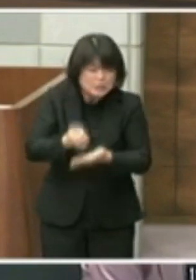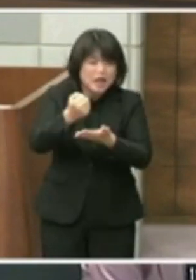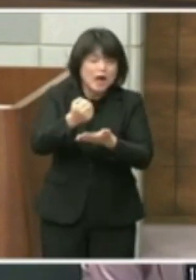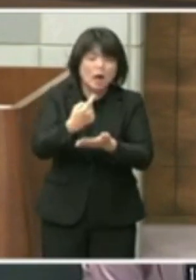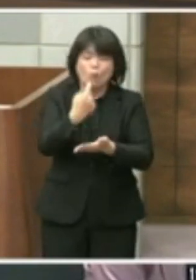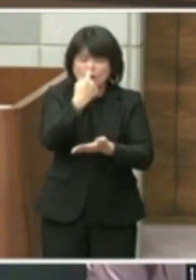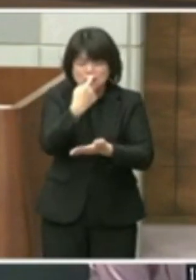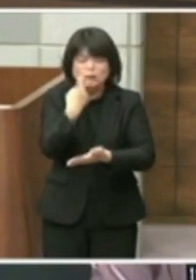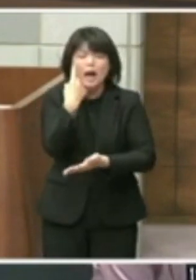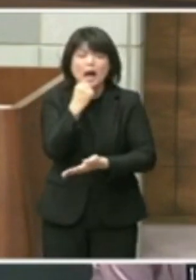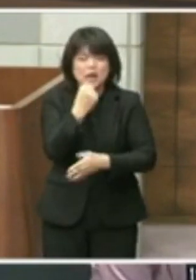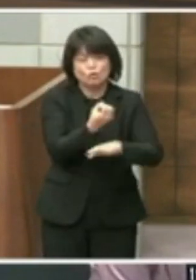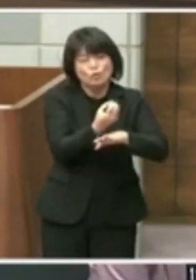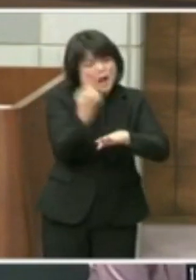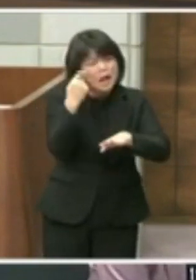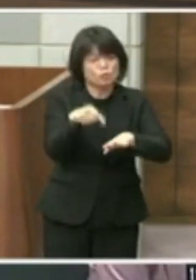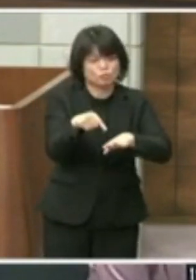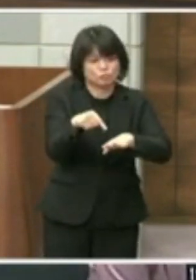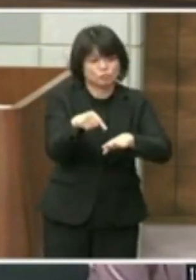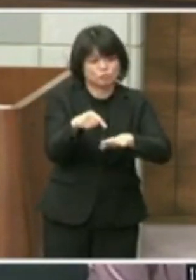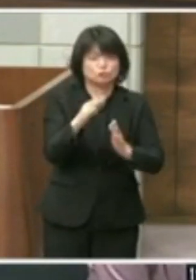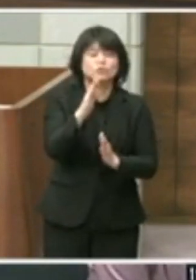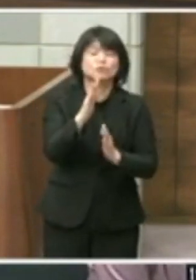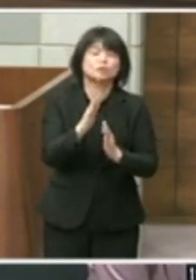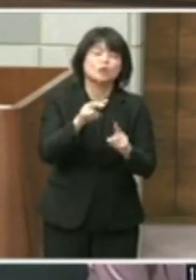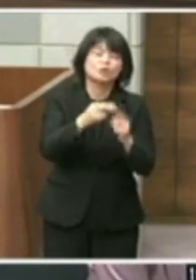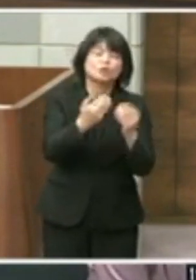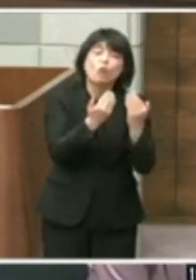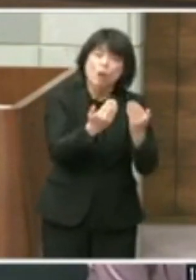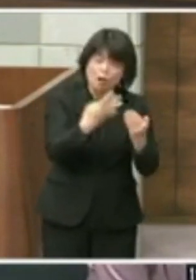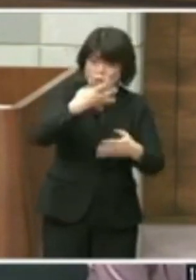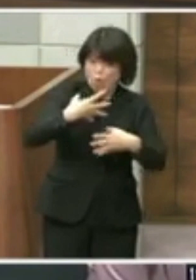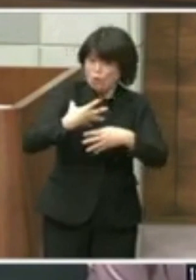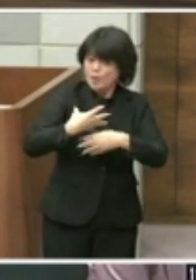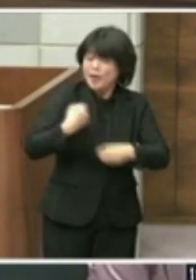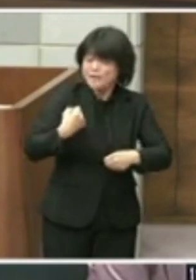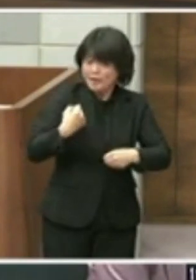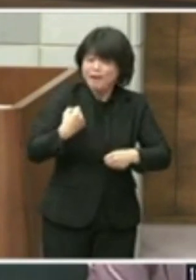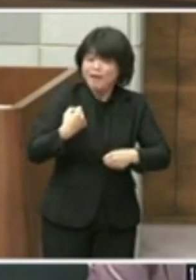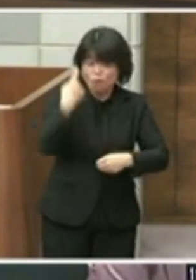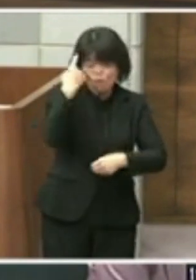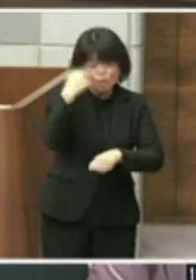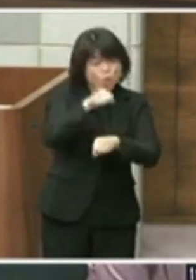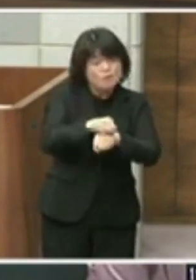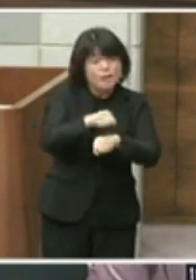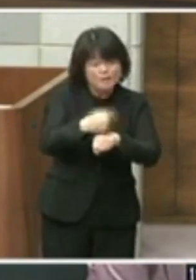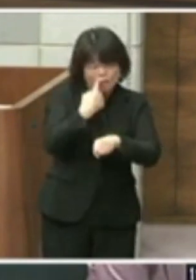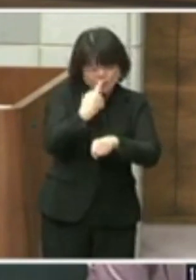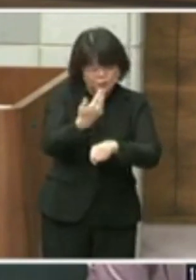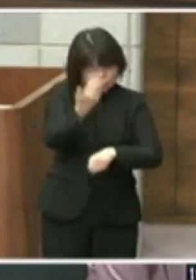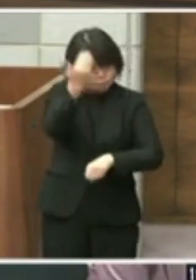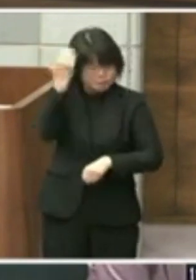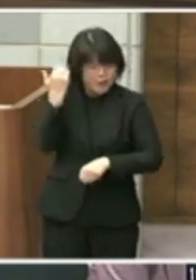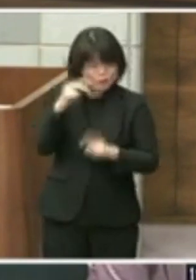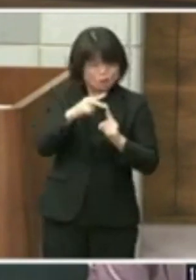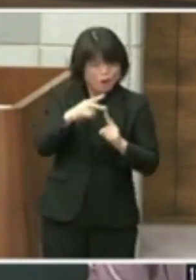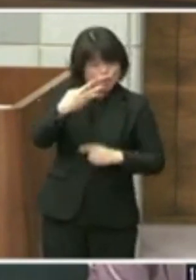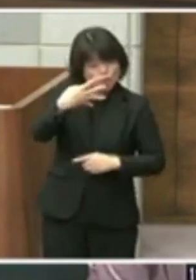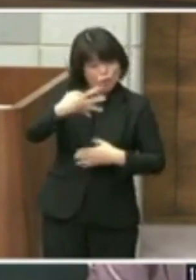思っております。で、小学校の4年生の教材にということで、私も小学校4年生の時